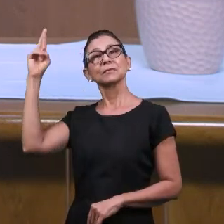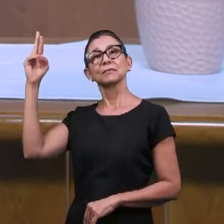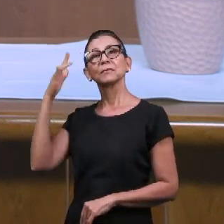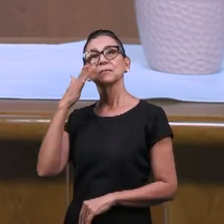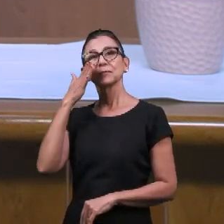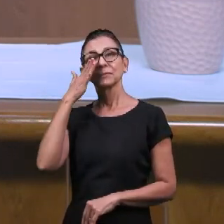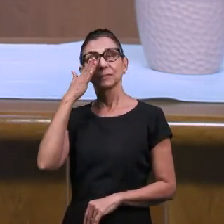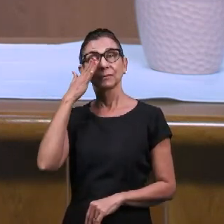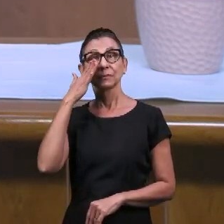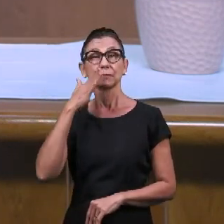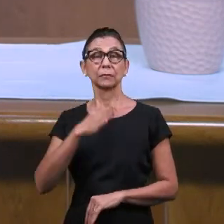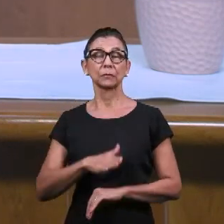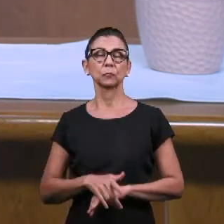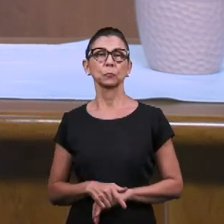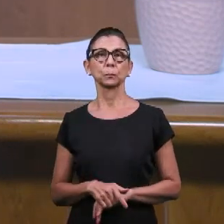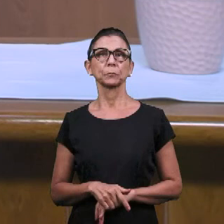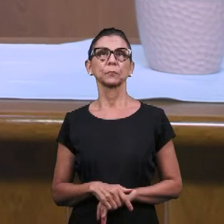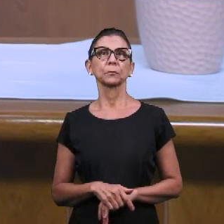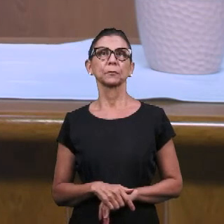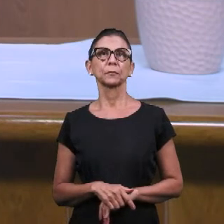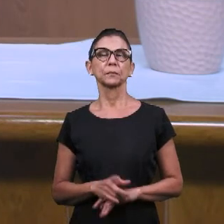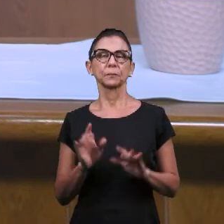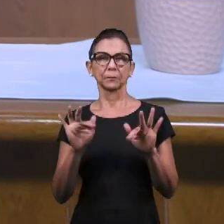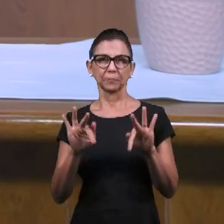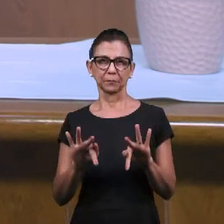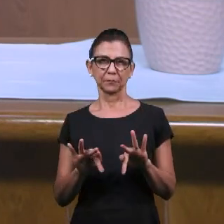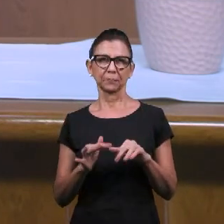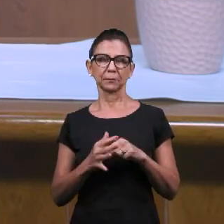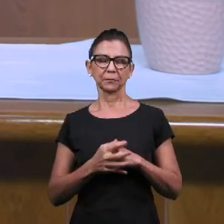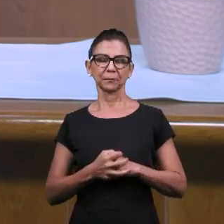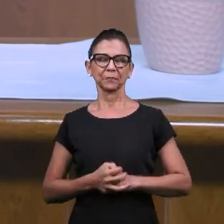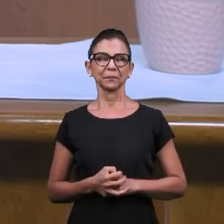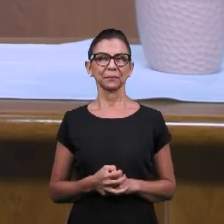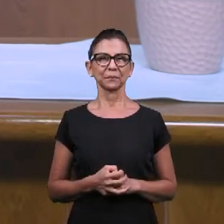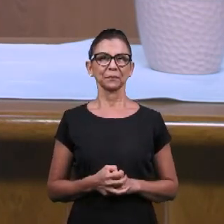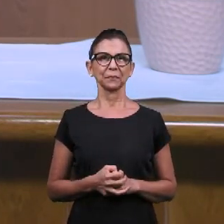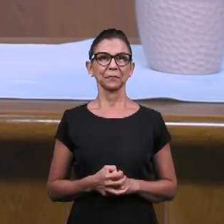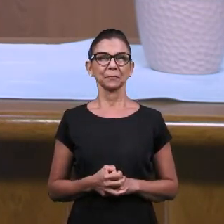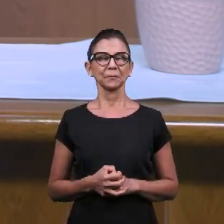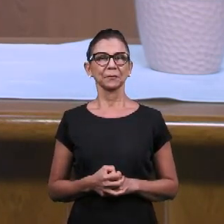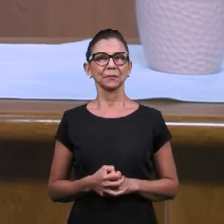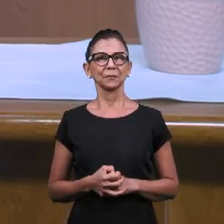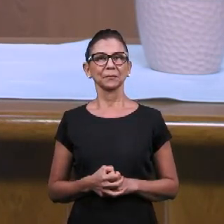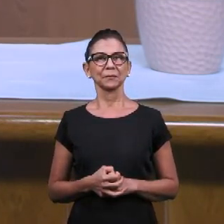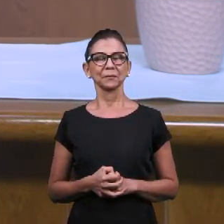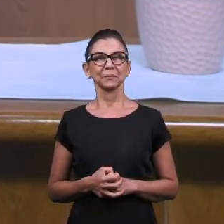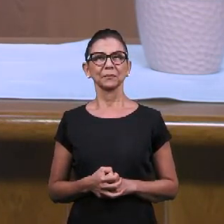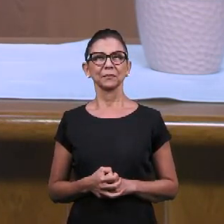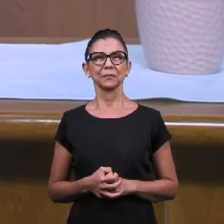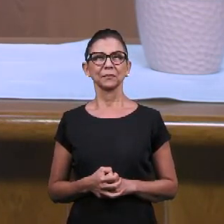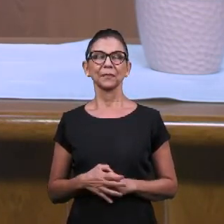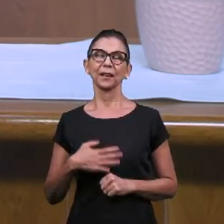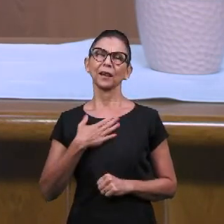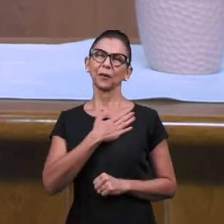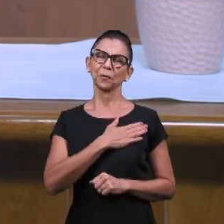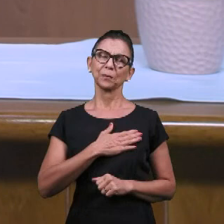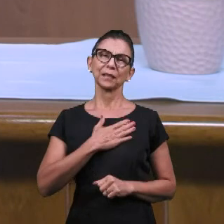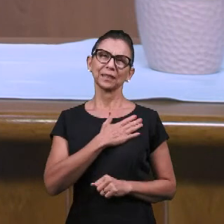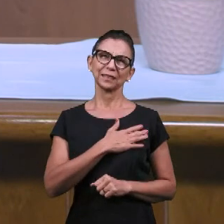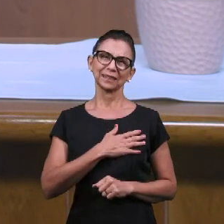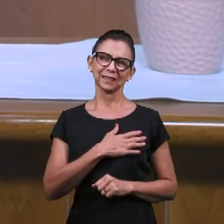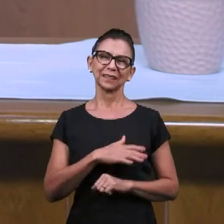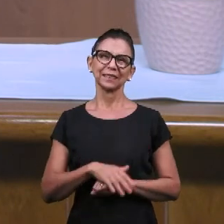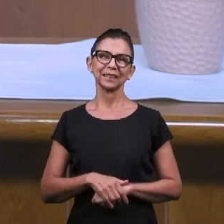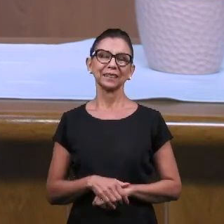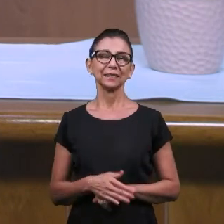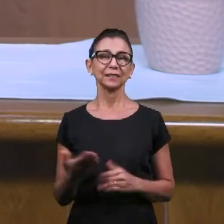Да будет прославлено имя Господне. Мы заканчиваем уже наше богослужение. И